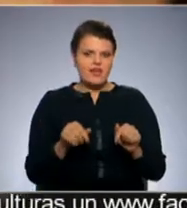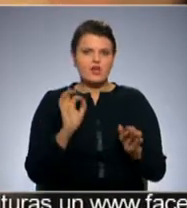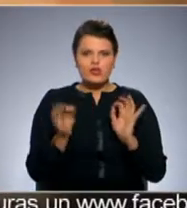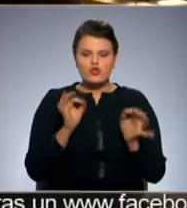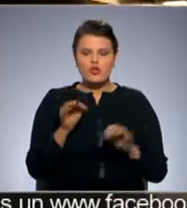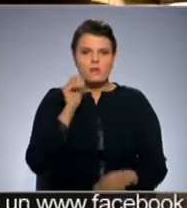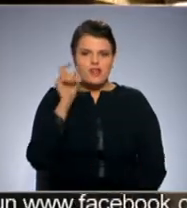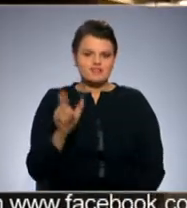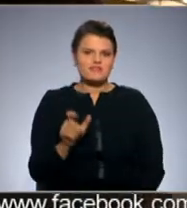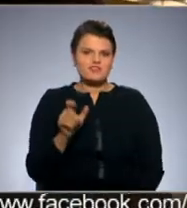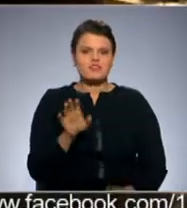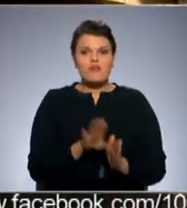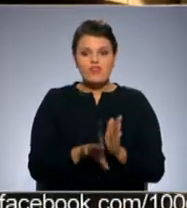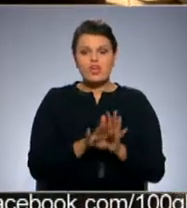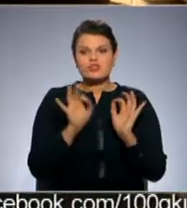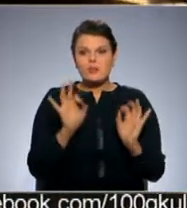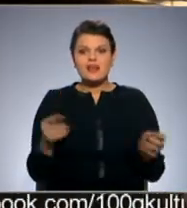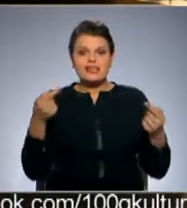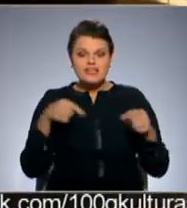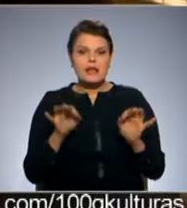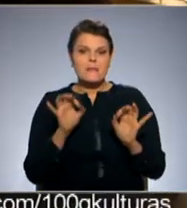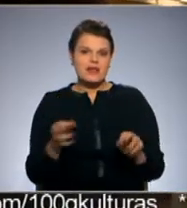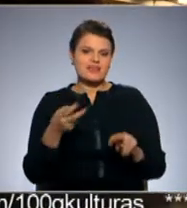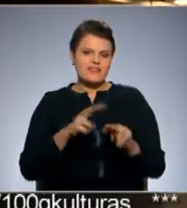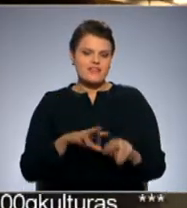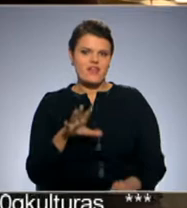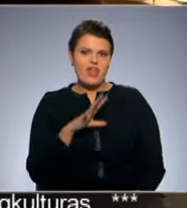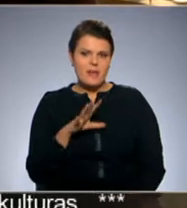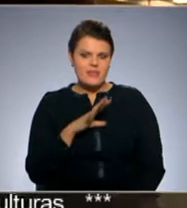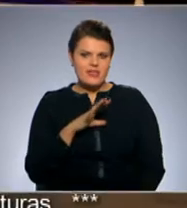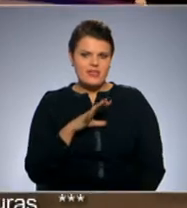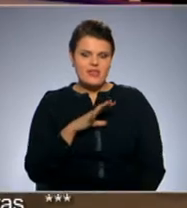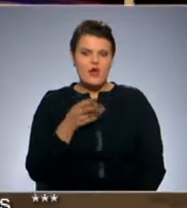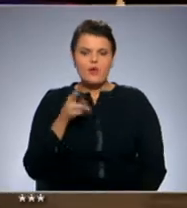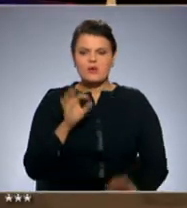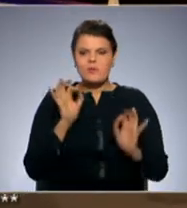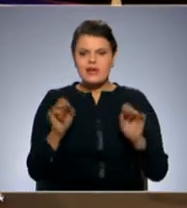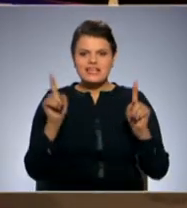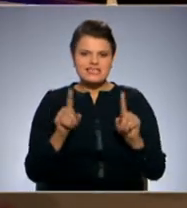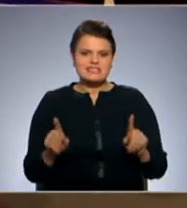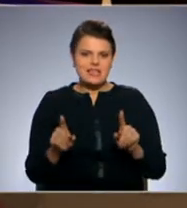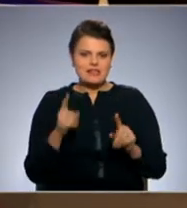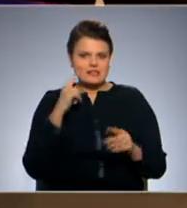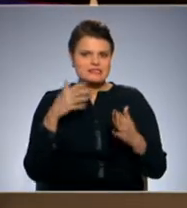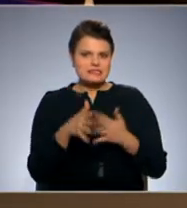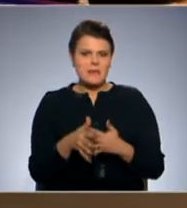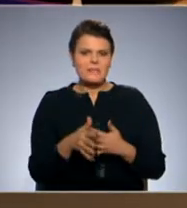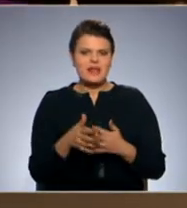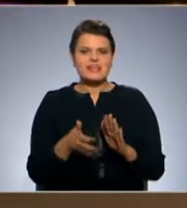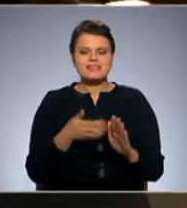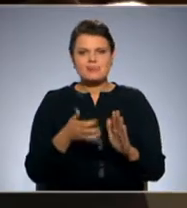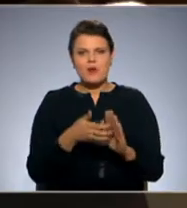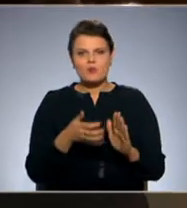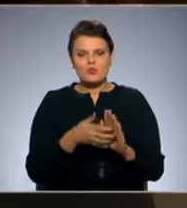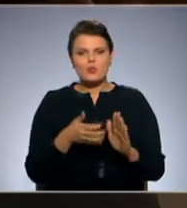džeks. Vienkārši pareizajā laikā, pareizajā vietā bija. Pareizās lietas uzķēra.